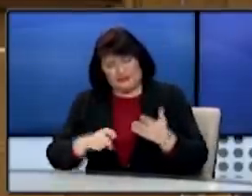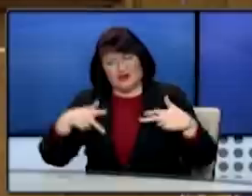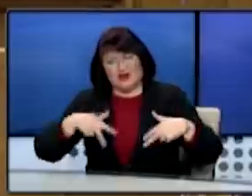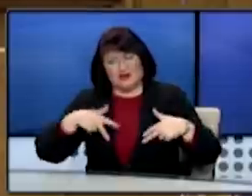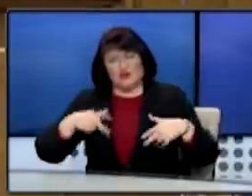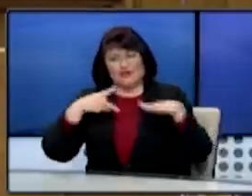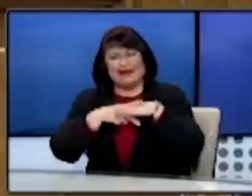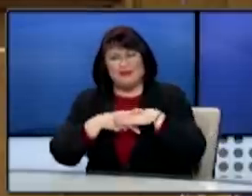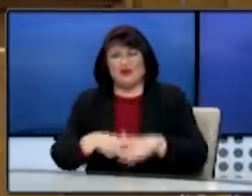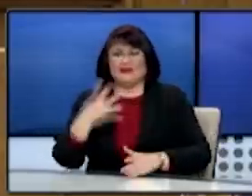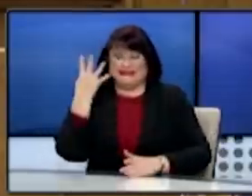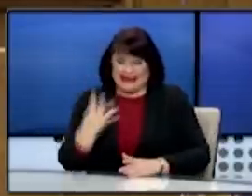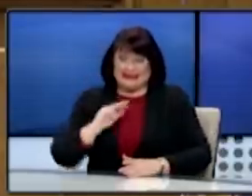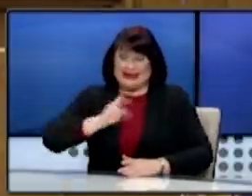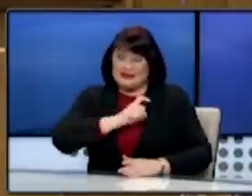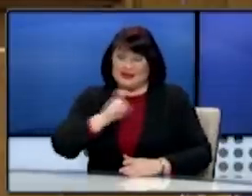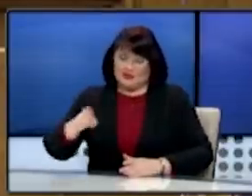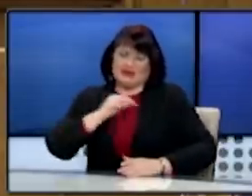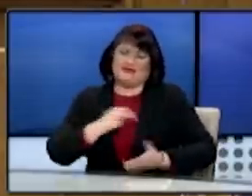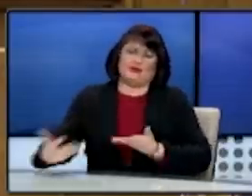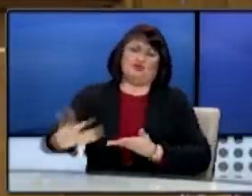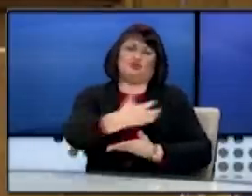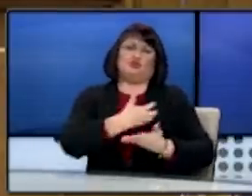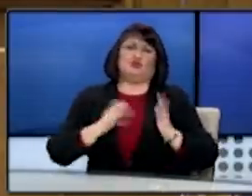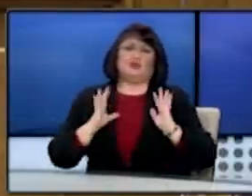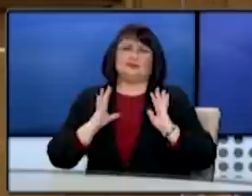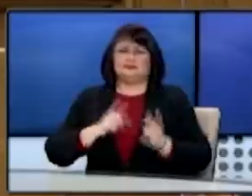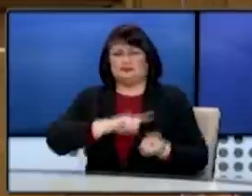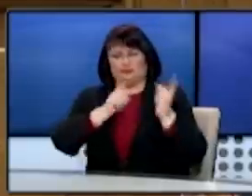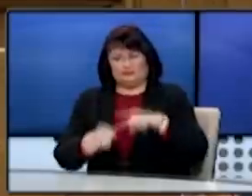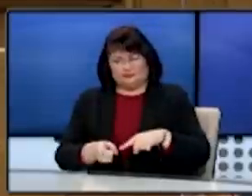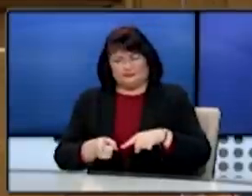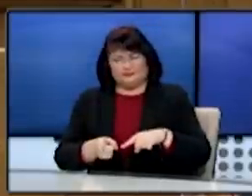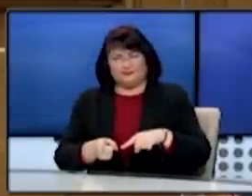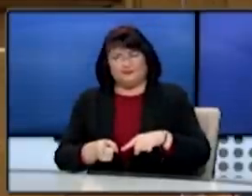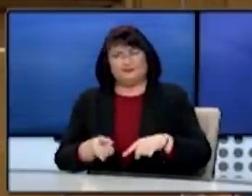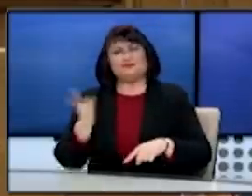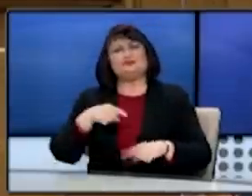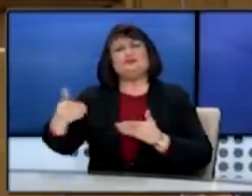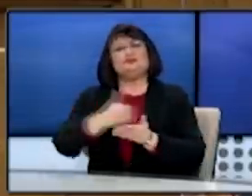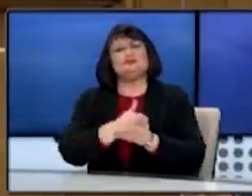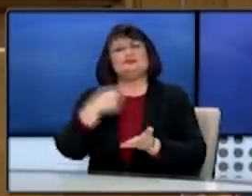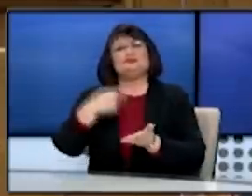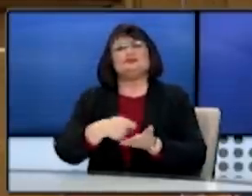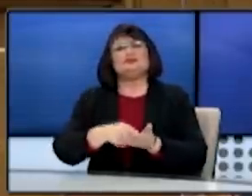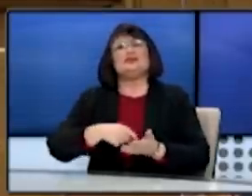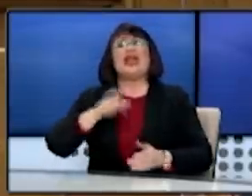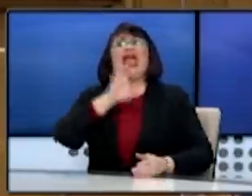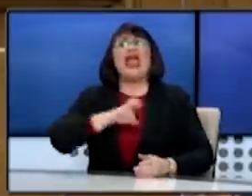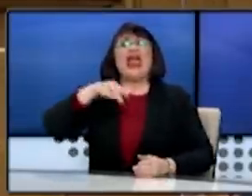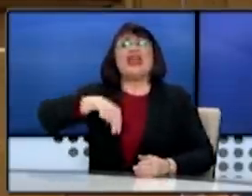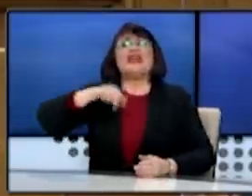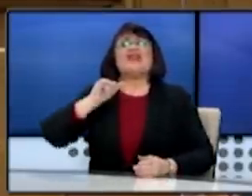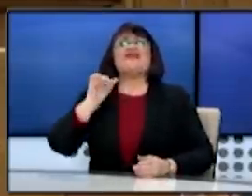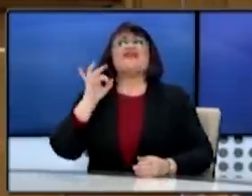κρατικά ταμεία 4 δισεκατομμύρια περίπου, ενώ αντίθετα στη θέση του επιβλήθηκε ο άδικος αντιλαϊκός ένφια,